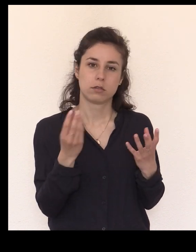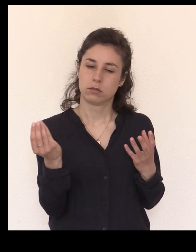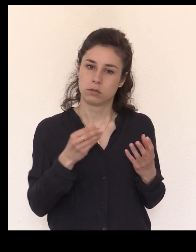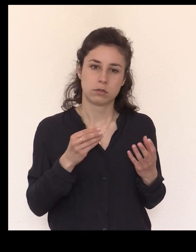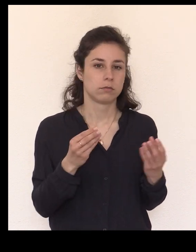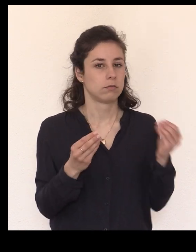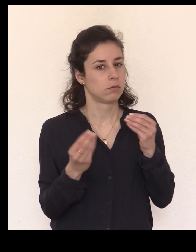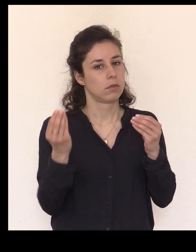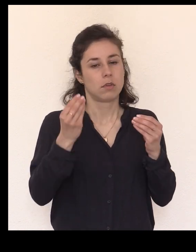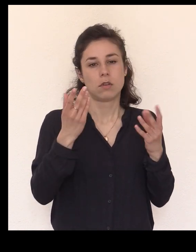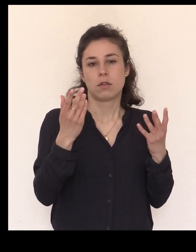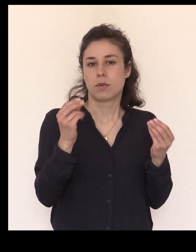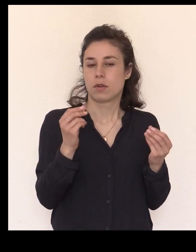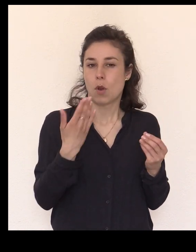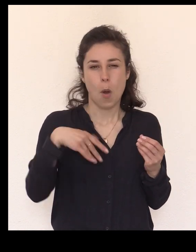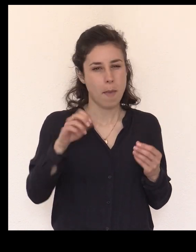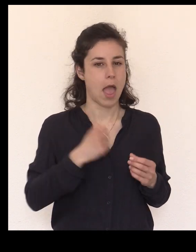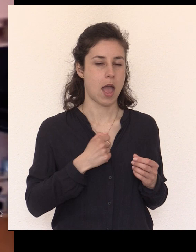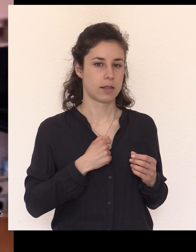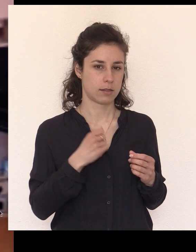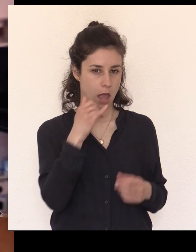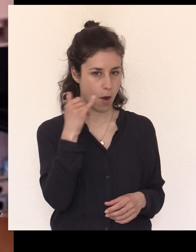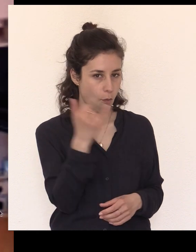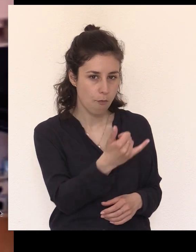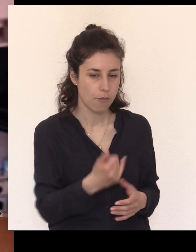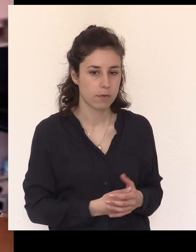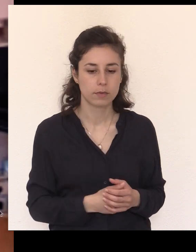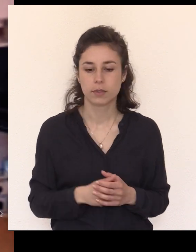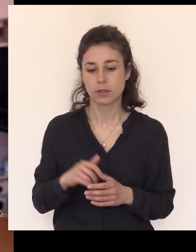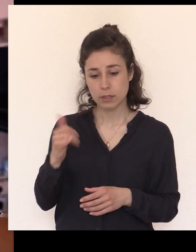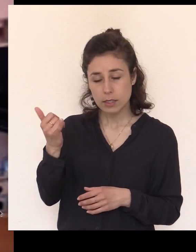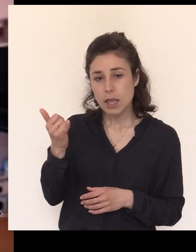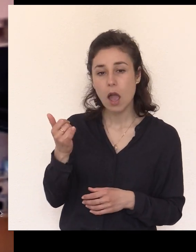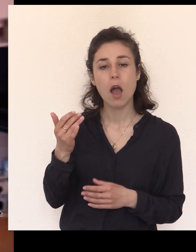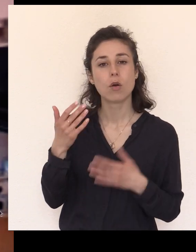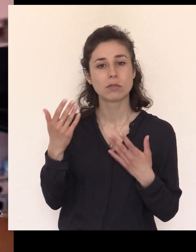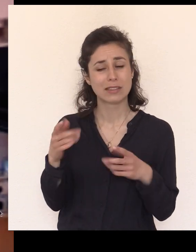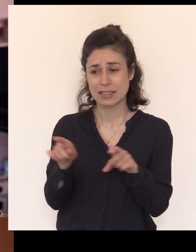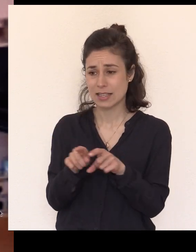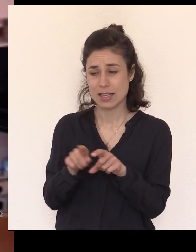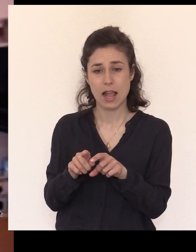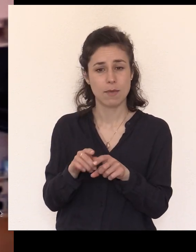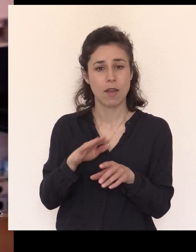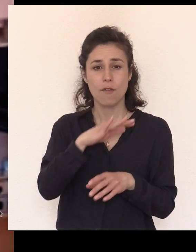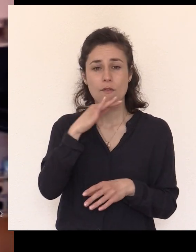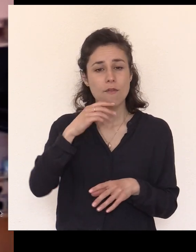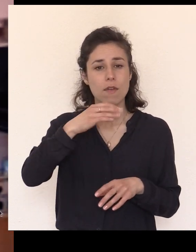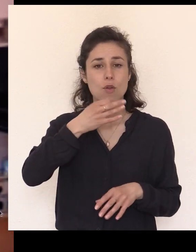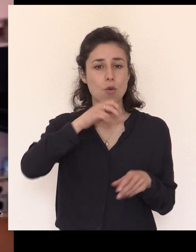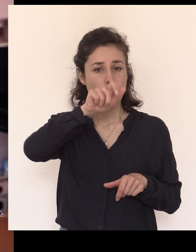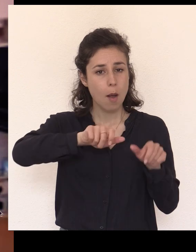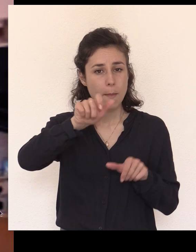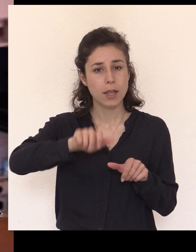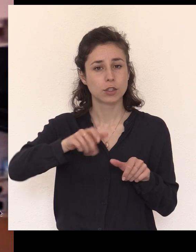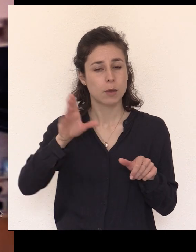und erhöht die Hemmschwelle. Und so geht es vielen jungen Menschen